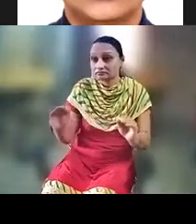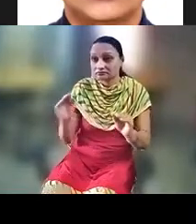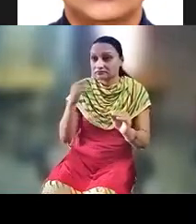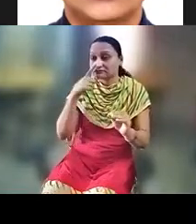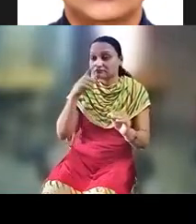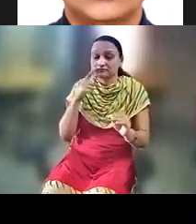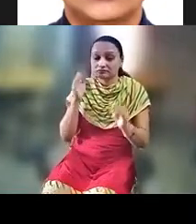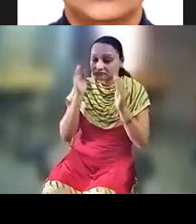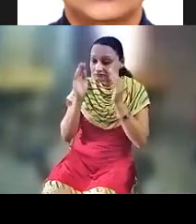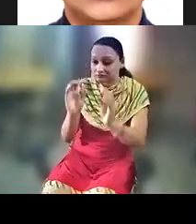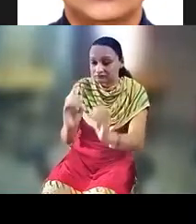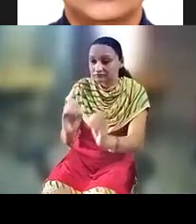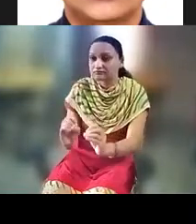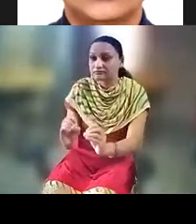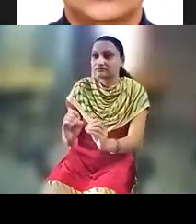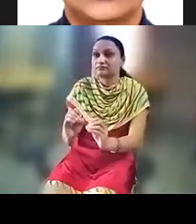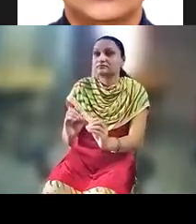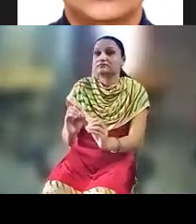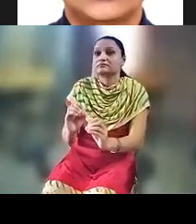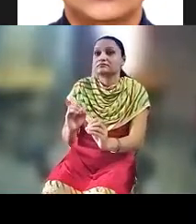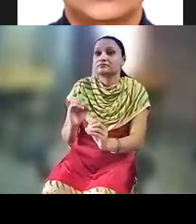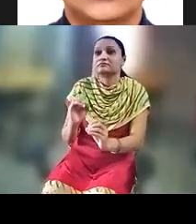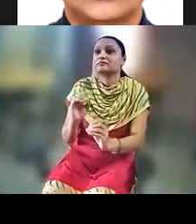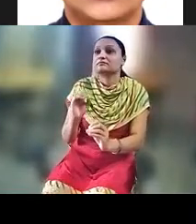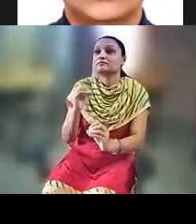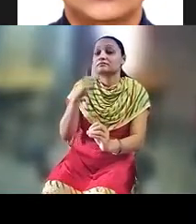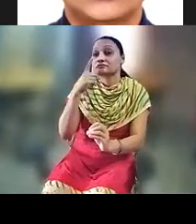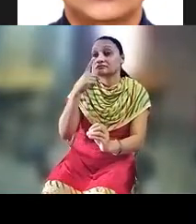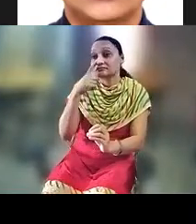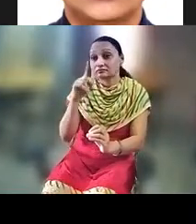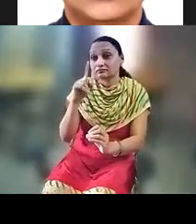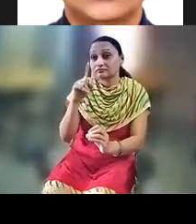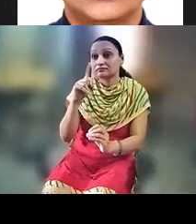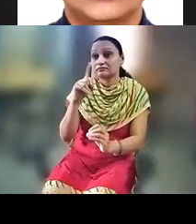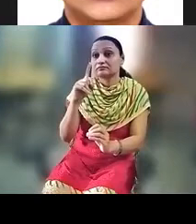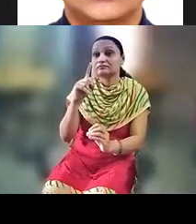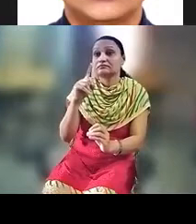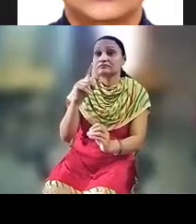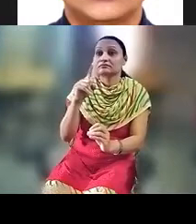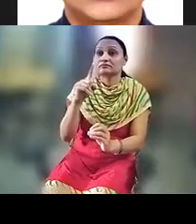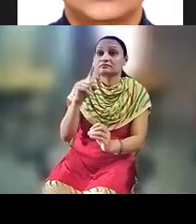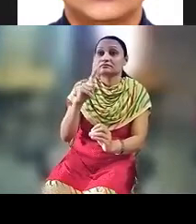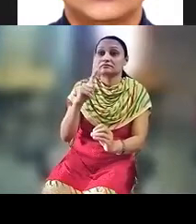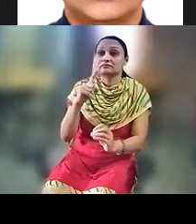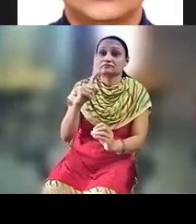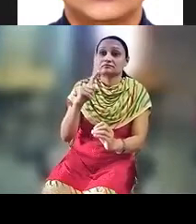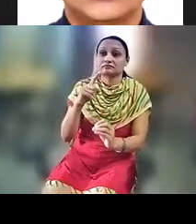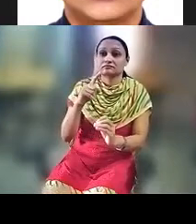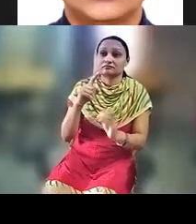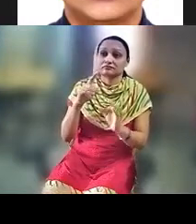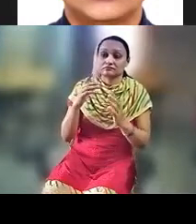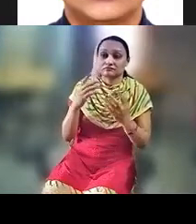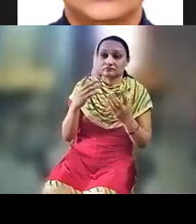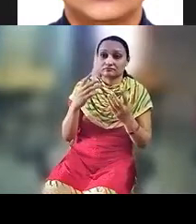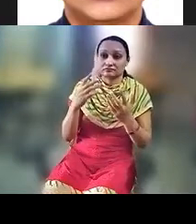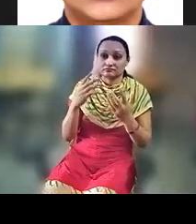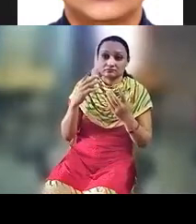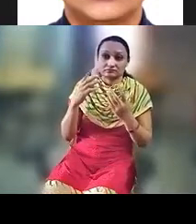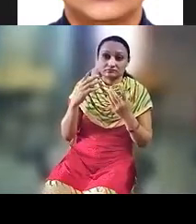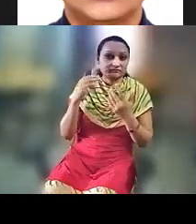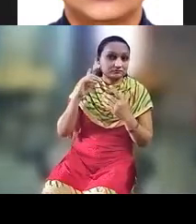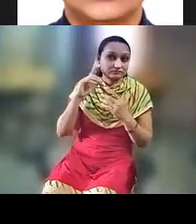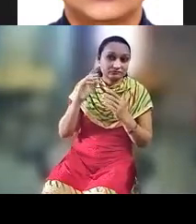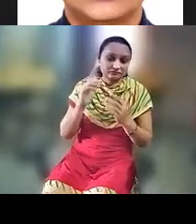पाती, क्योंकि ज्यादातर वो शांत से रहते हैं और उतना परेशान नहीं कर रहे होते, तो माएँ अपने कामों में लगी रहती